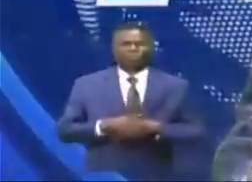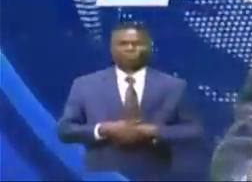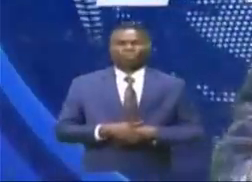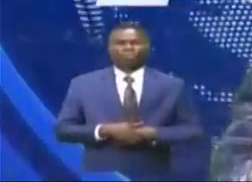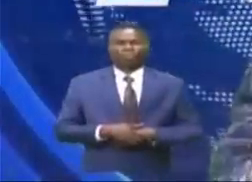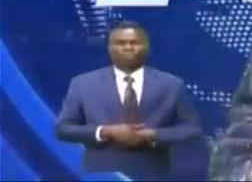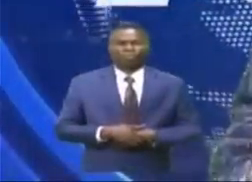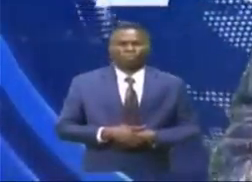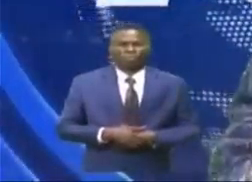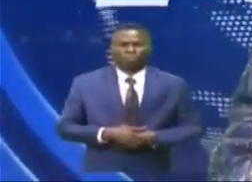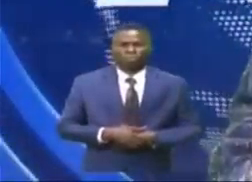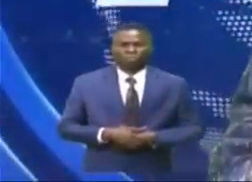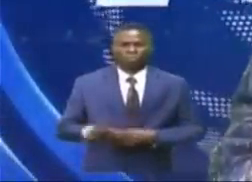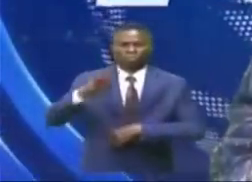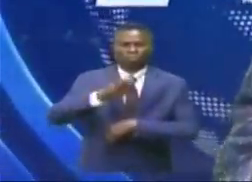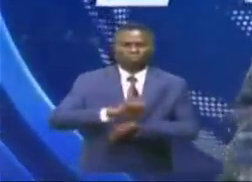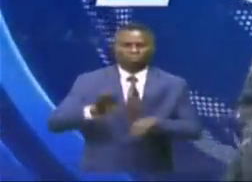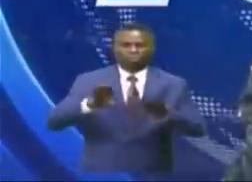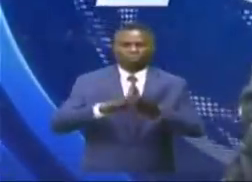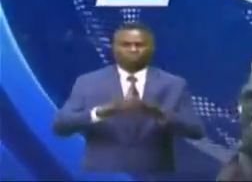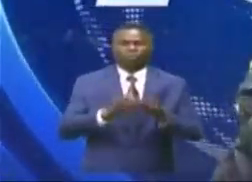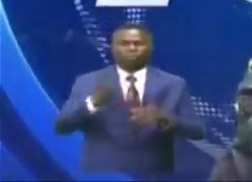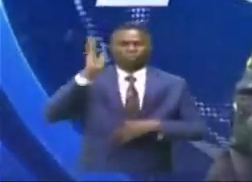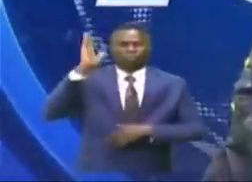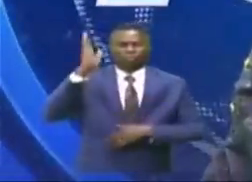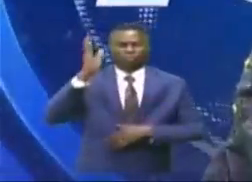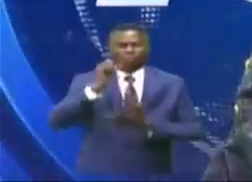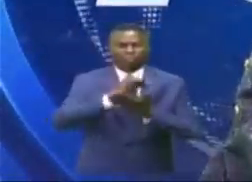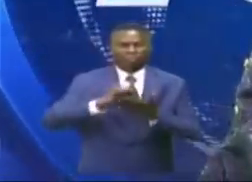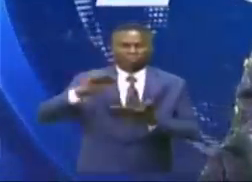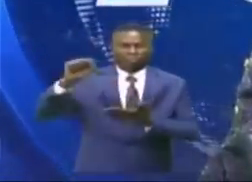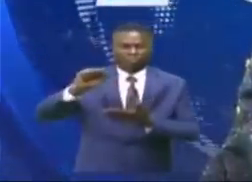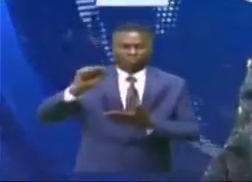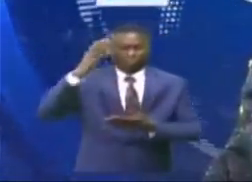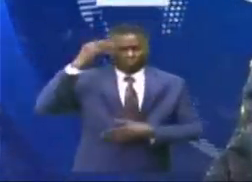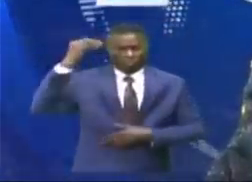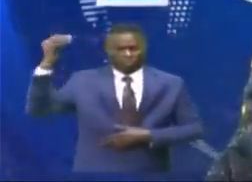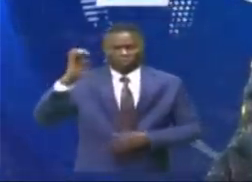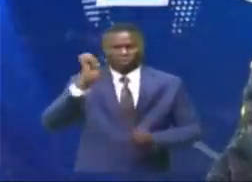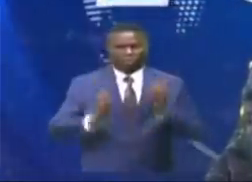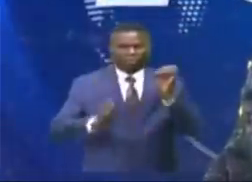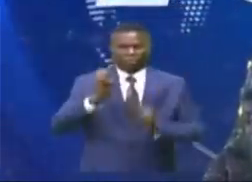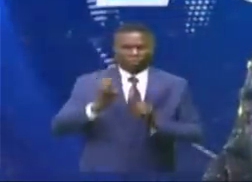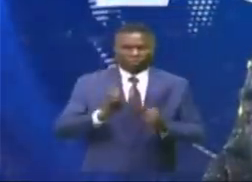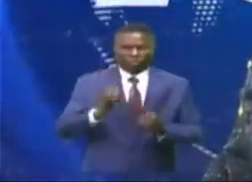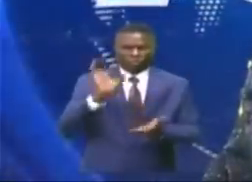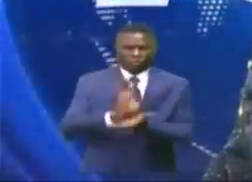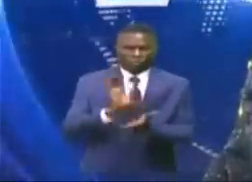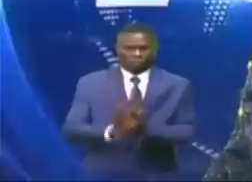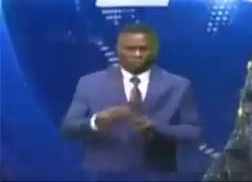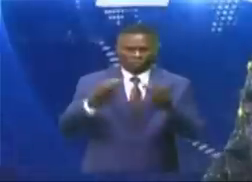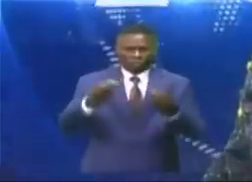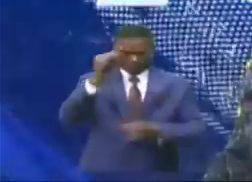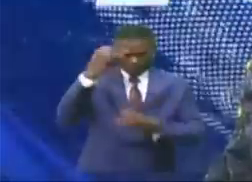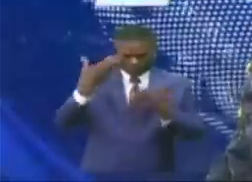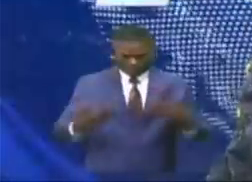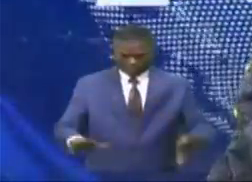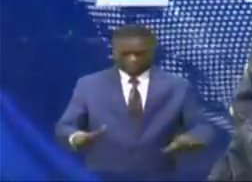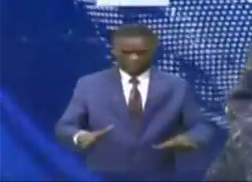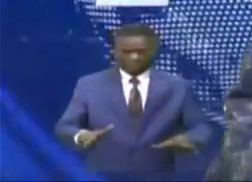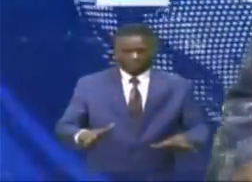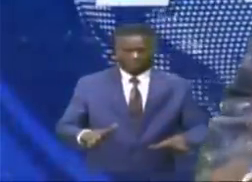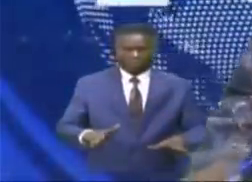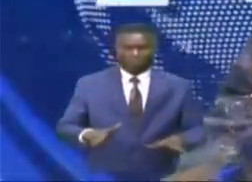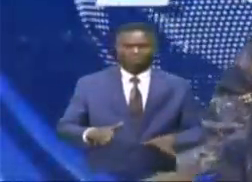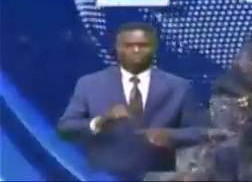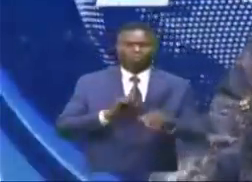Les réactions. Les journées portes ouvertes organisées par le Centre d'expertise, d'évaluation et de certification ont été clôturées. Approché par